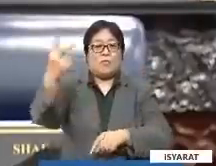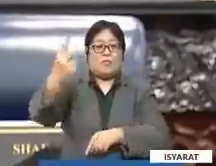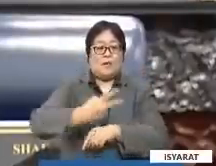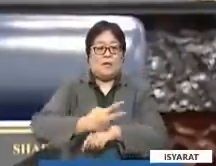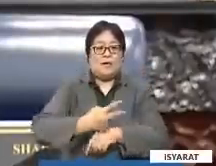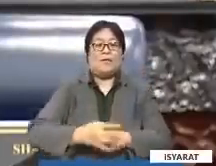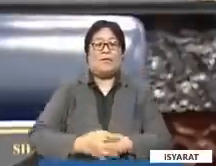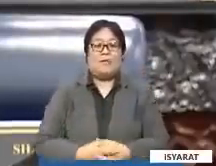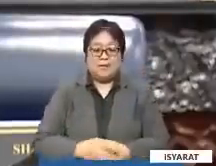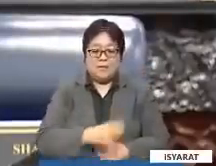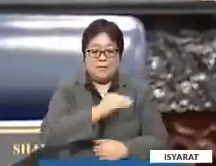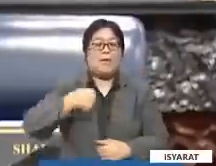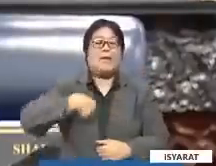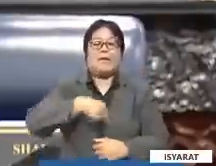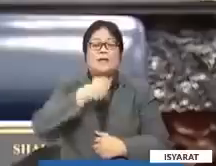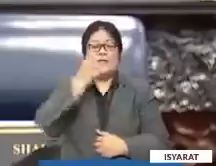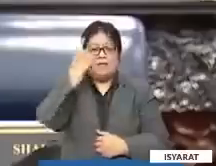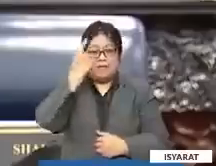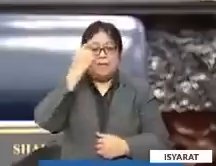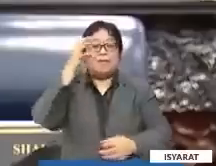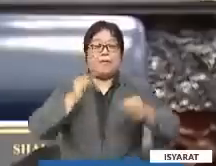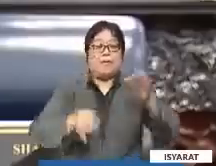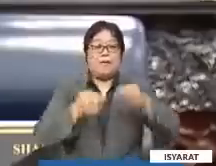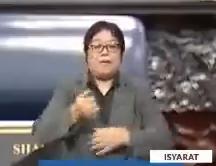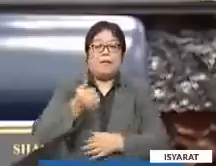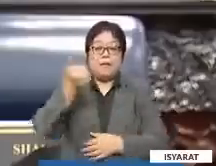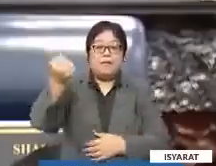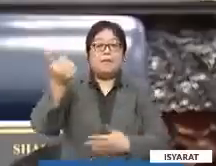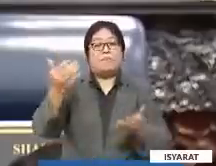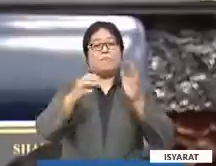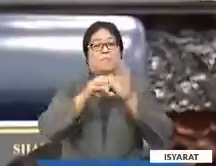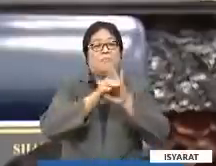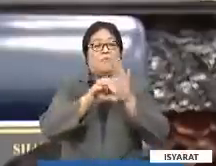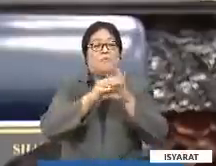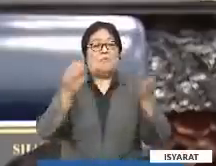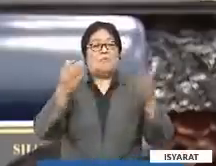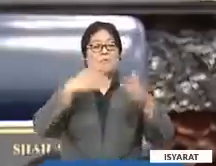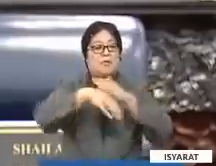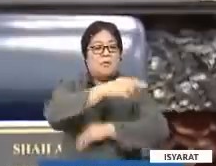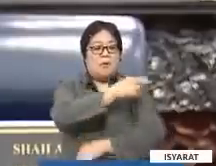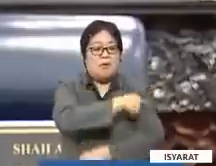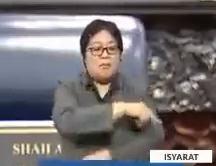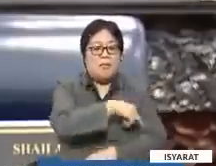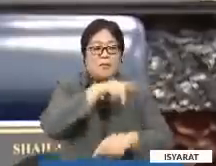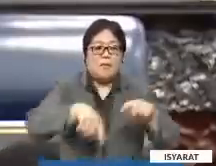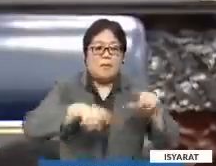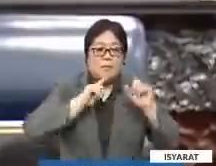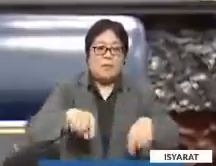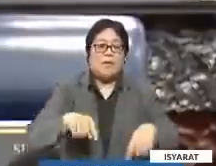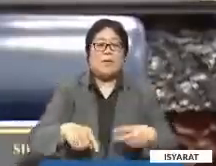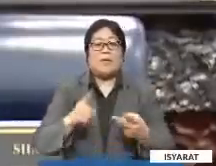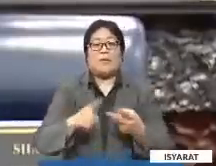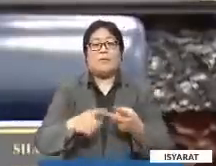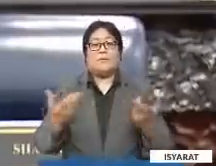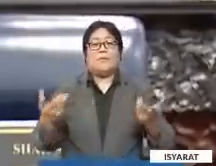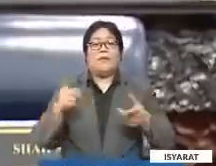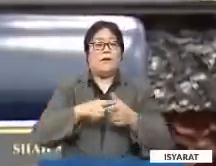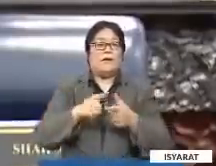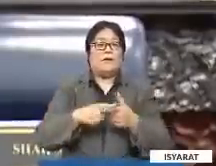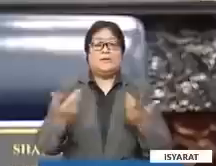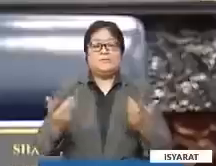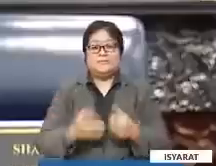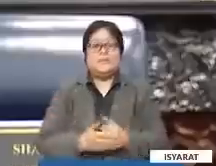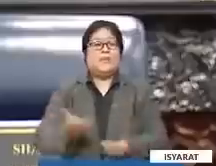hari setan kita faham kalau beliau masuk Hospital tak dapat Jawa ataupun ada